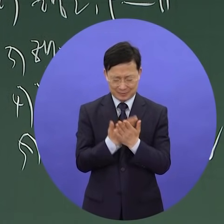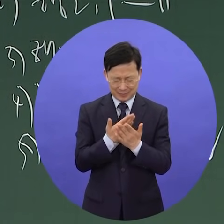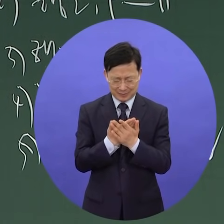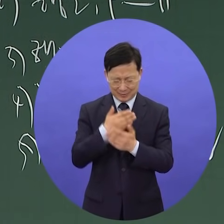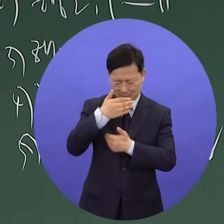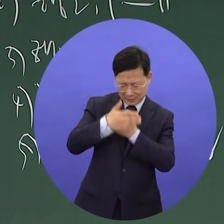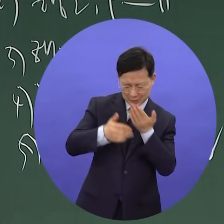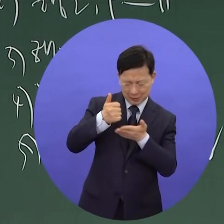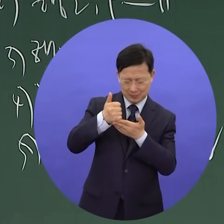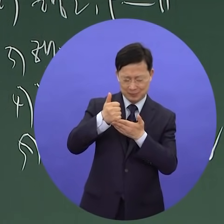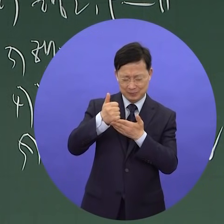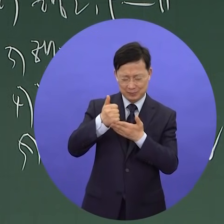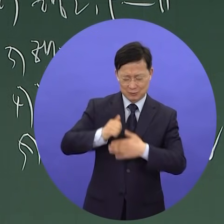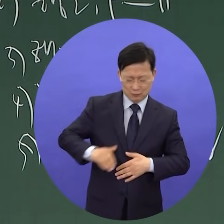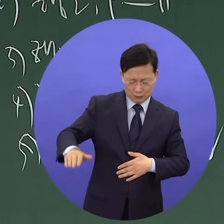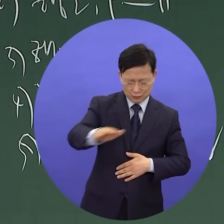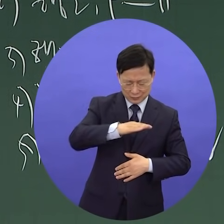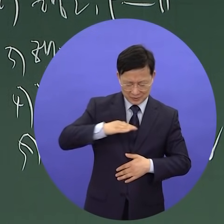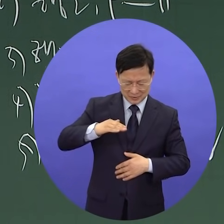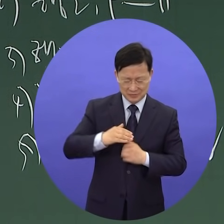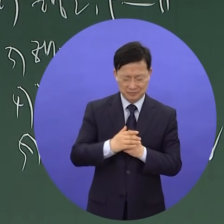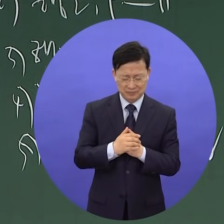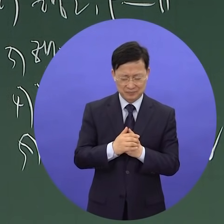pray. 하나님, 우리를